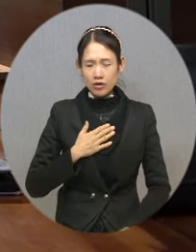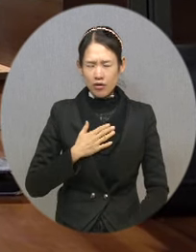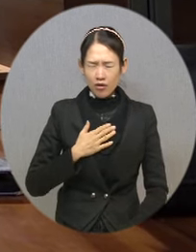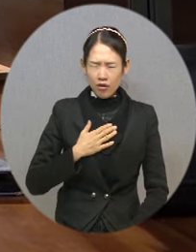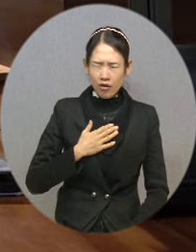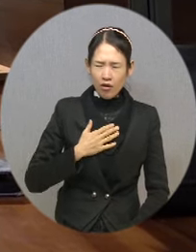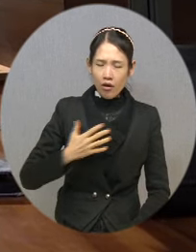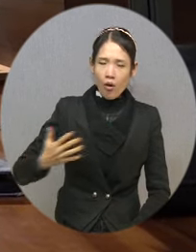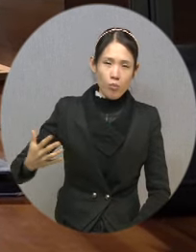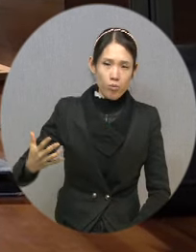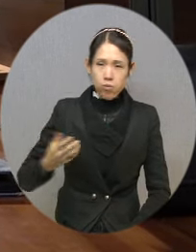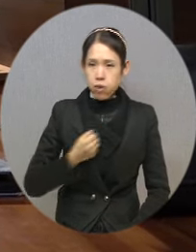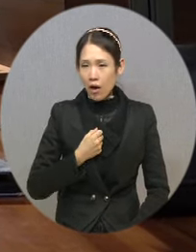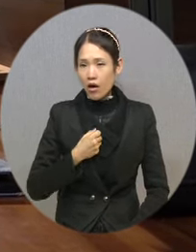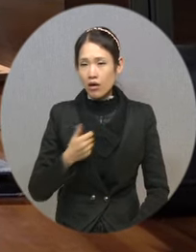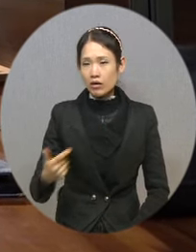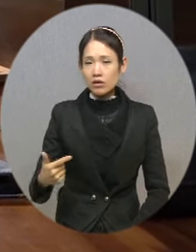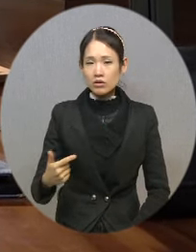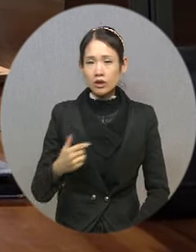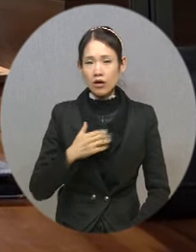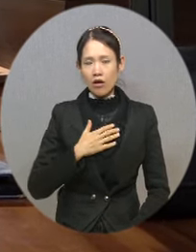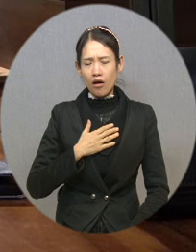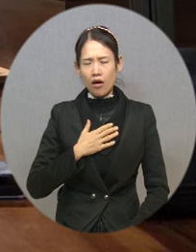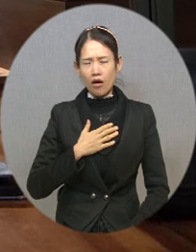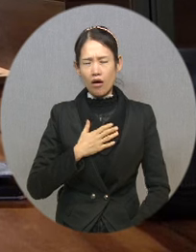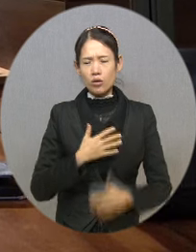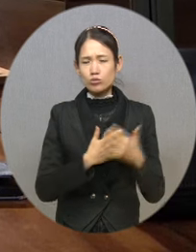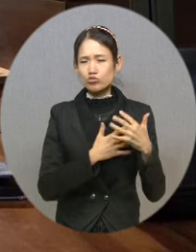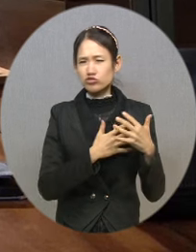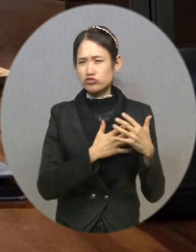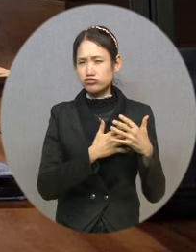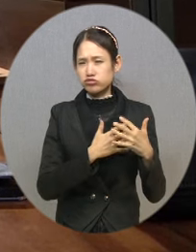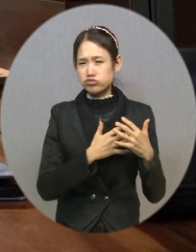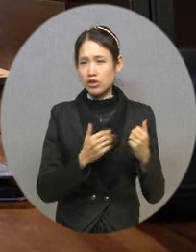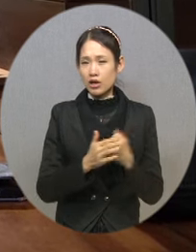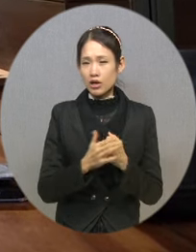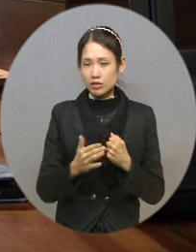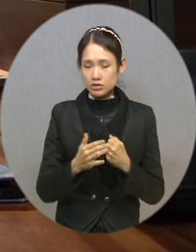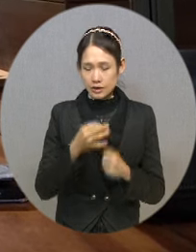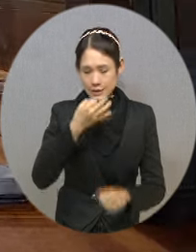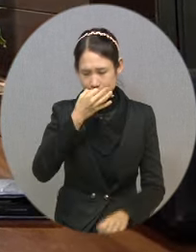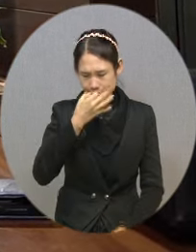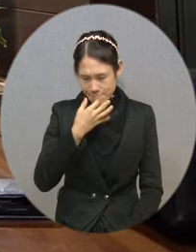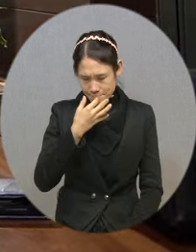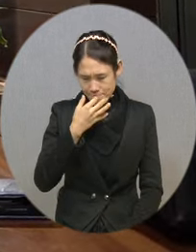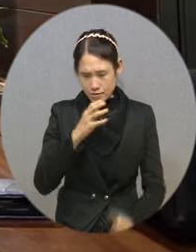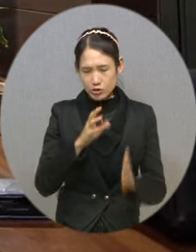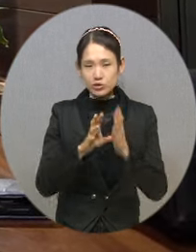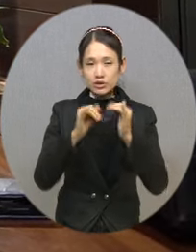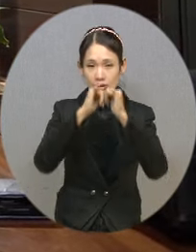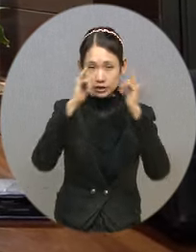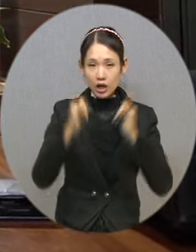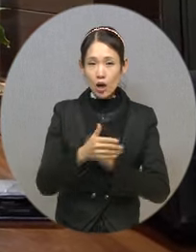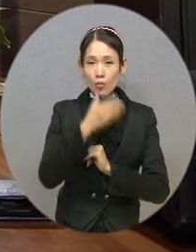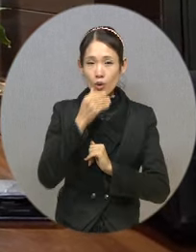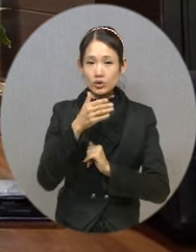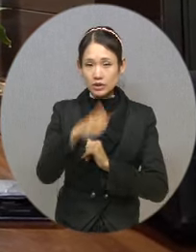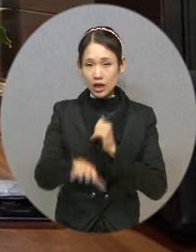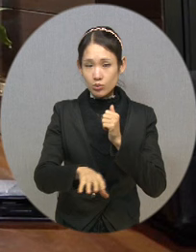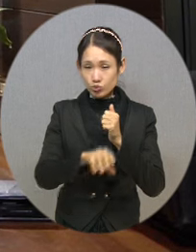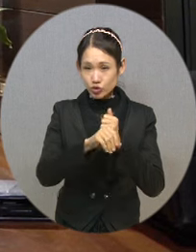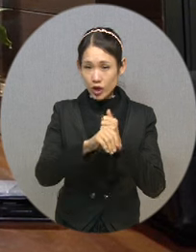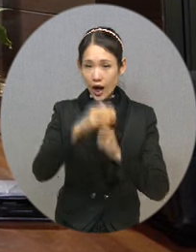충격과 또 정서적인 불안정으로 많이 힘겨울 때 사회복지학과 부설